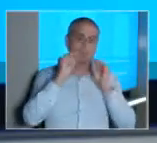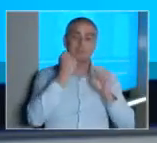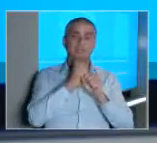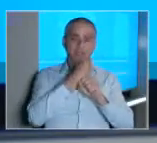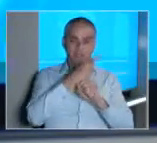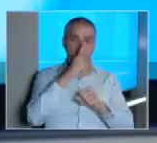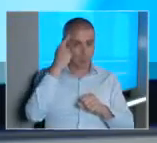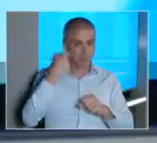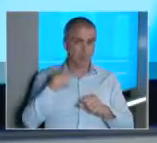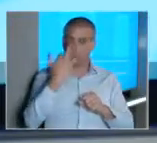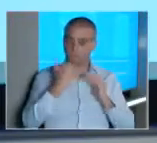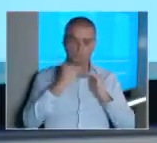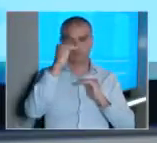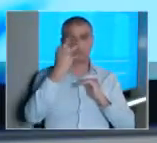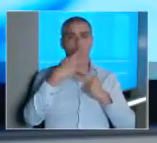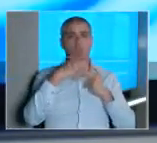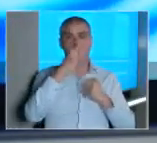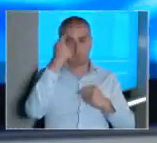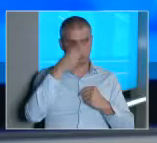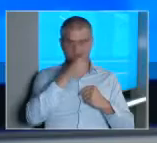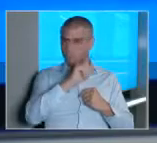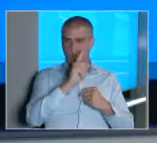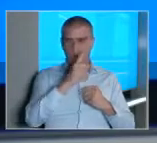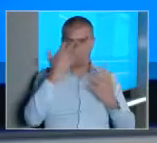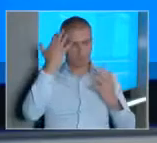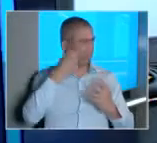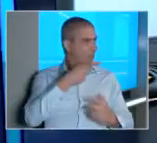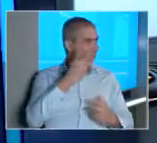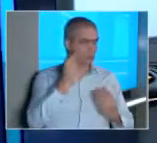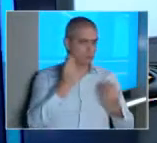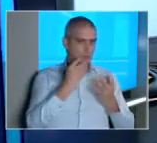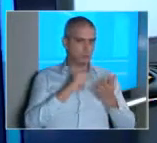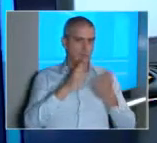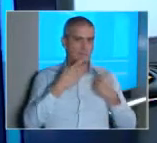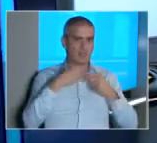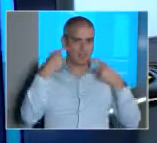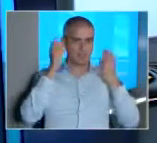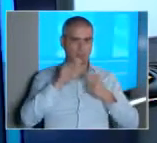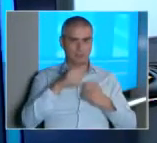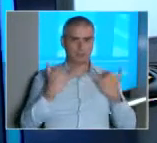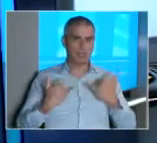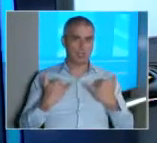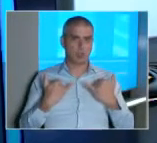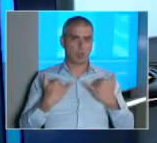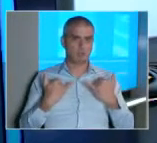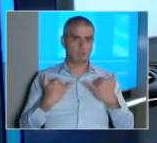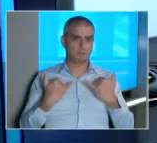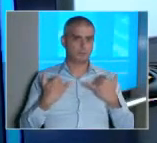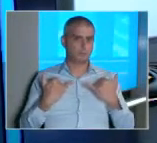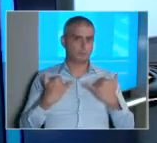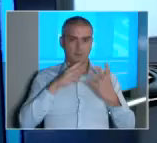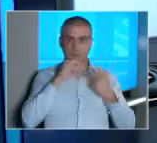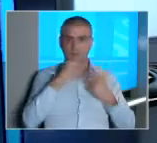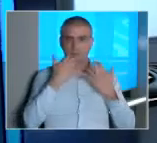את זה, דעתי הדו-ספרתי קרוב יותר ממה שאתם חושבים, והוא לא אגדה. יש עוד דברים חוץ מפוליטיקה, חינוך, ועדת החינוך של הכנסת היום. היום